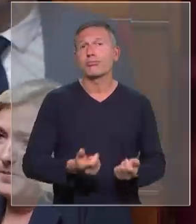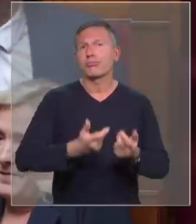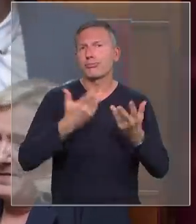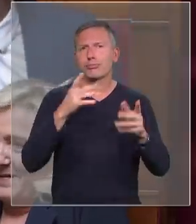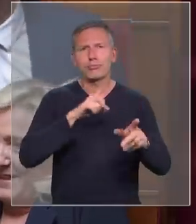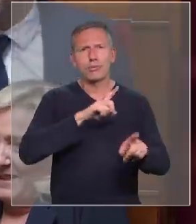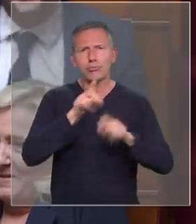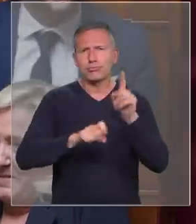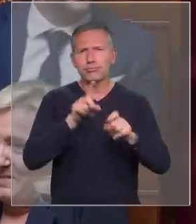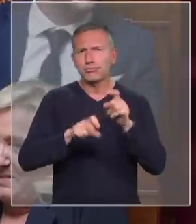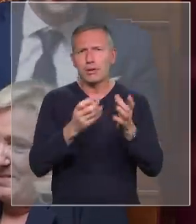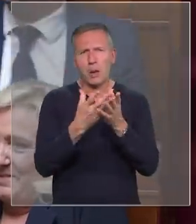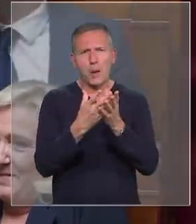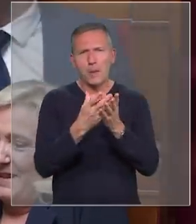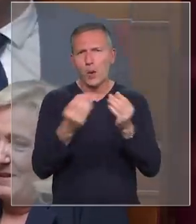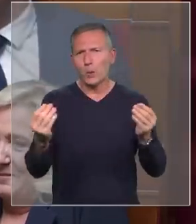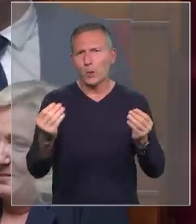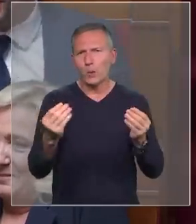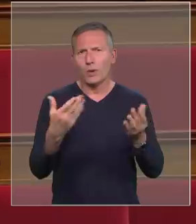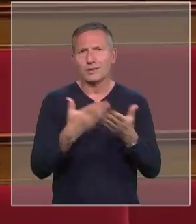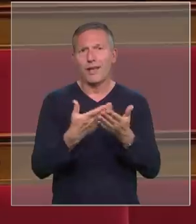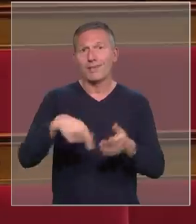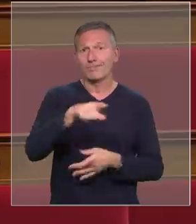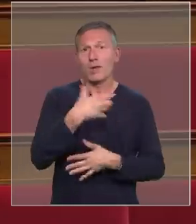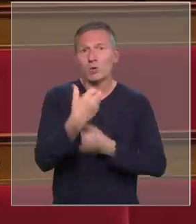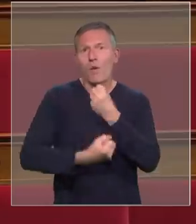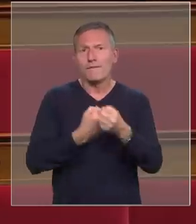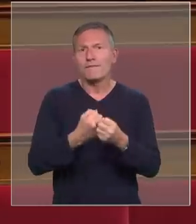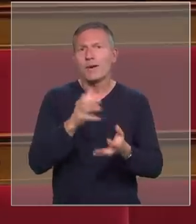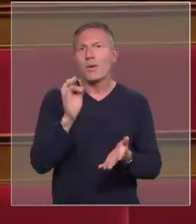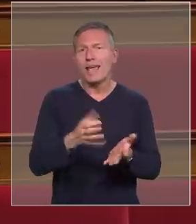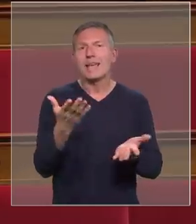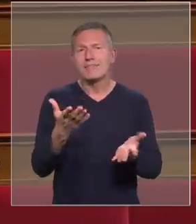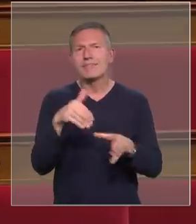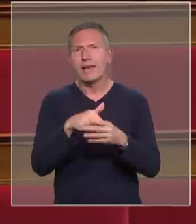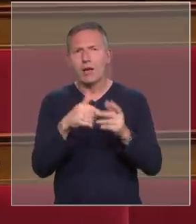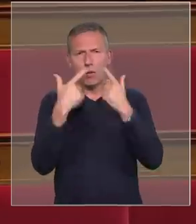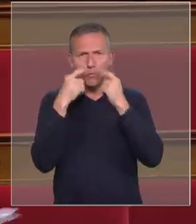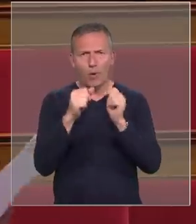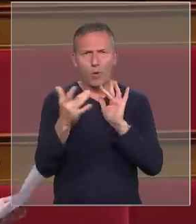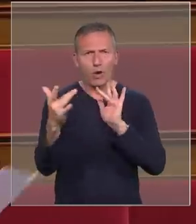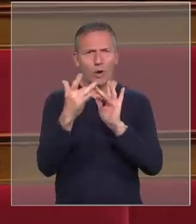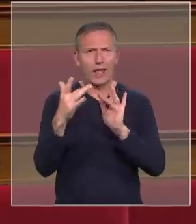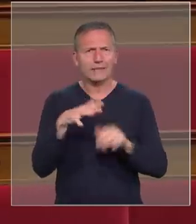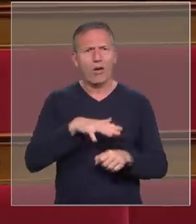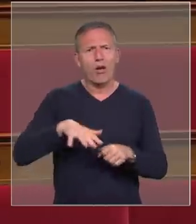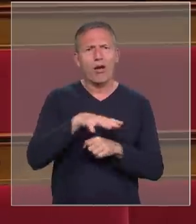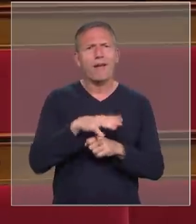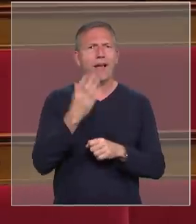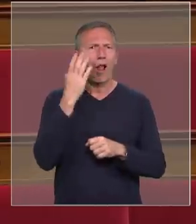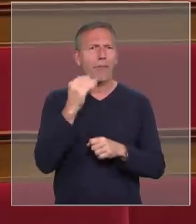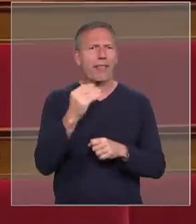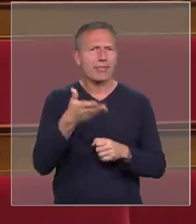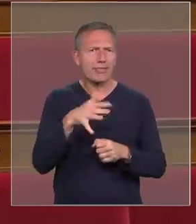auditions, s'il vous plaît, chers collègues, poser sa question. Ça leur fait mal. On confirmait les connexions entre la galaxie lepéniste et le